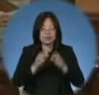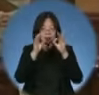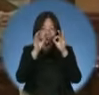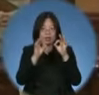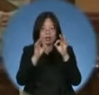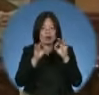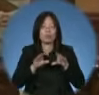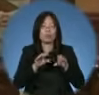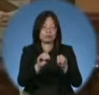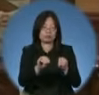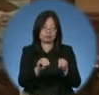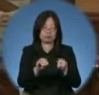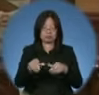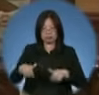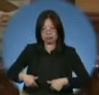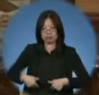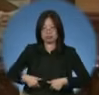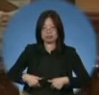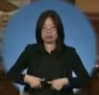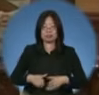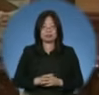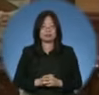일단 좀 멈춰야죠. 멈춰야죠.